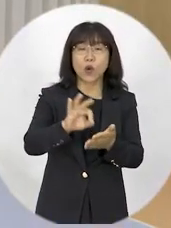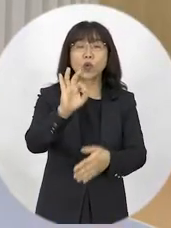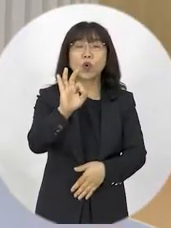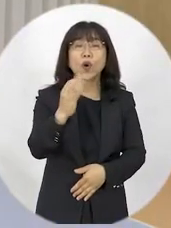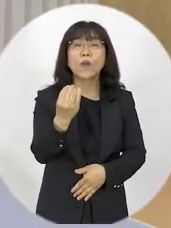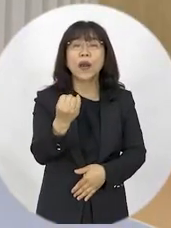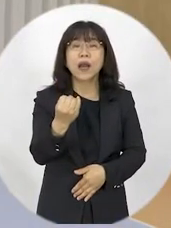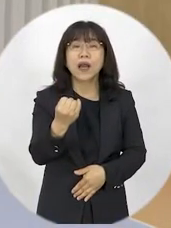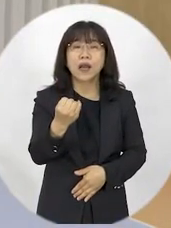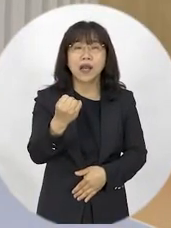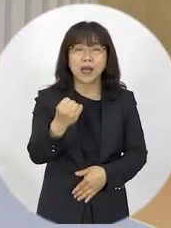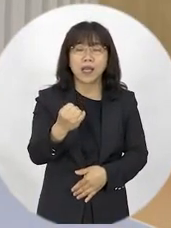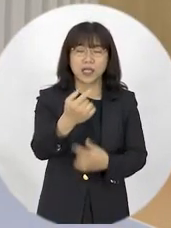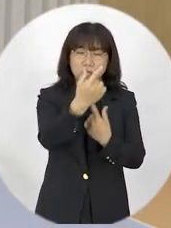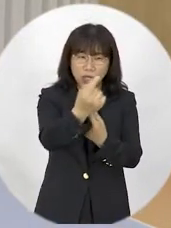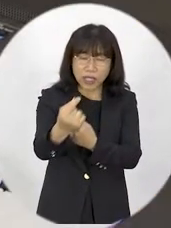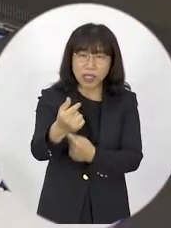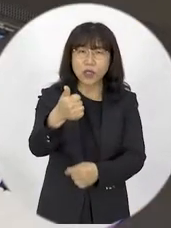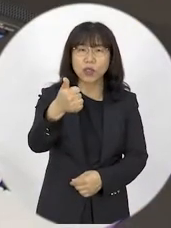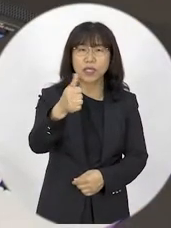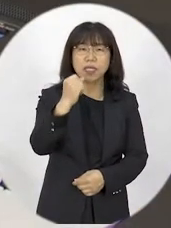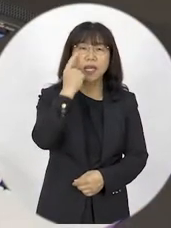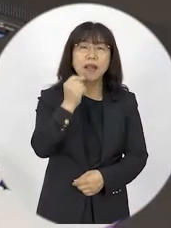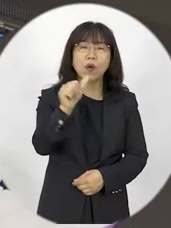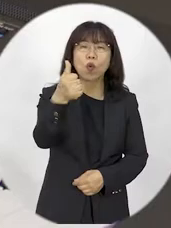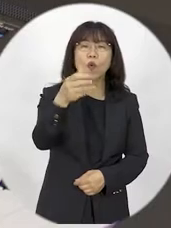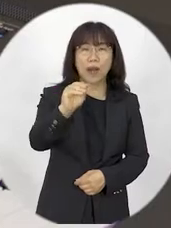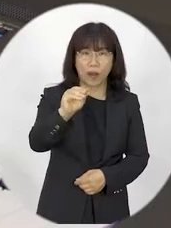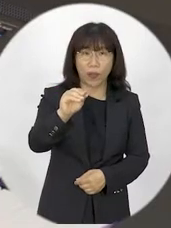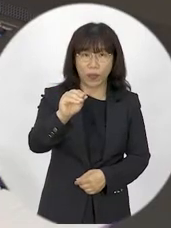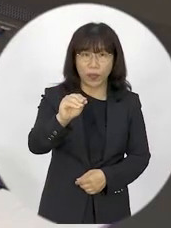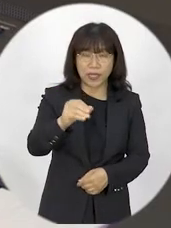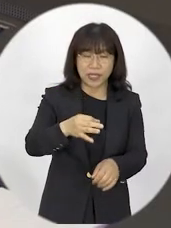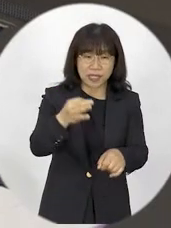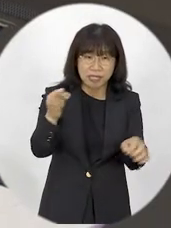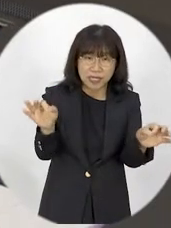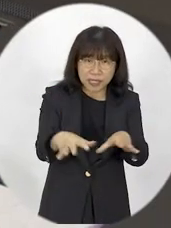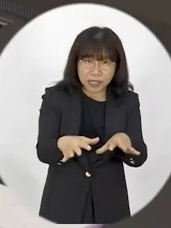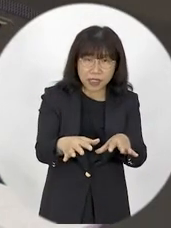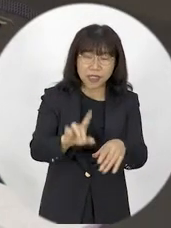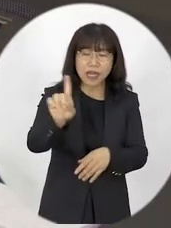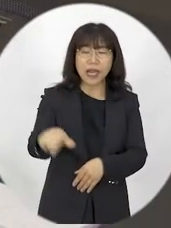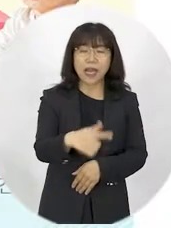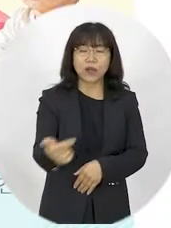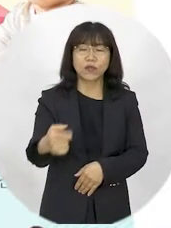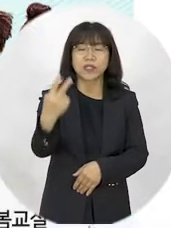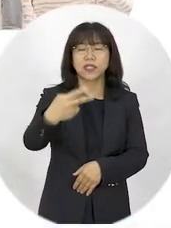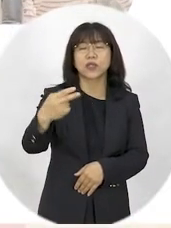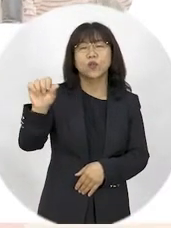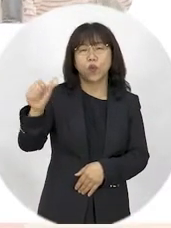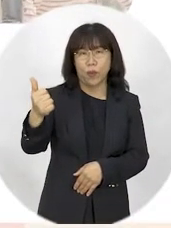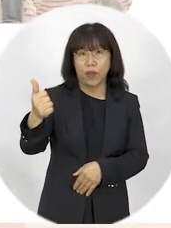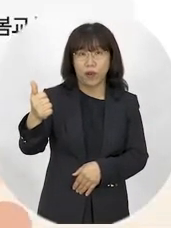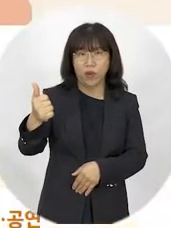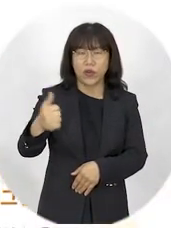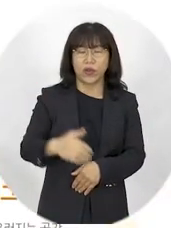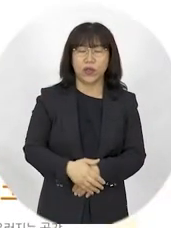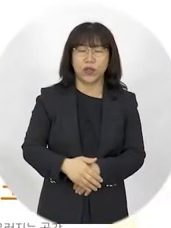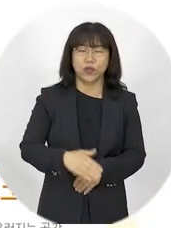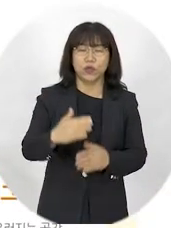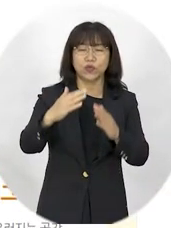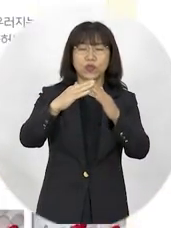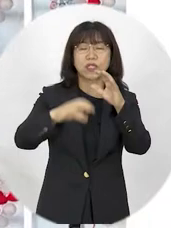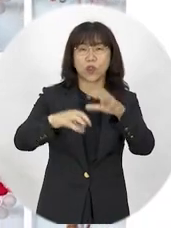월 5만 원, 일시돌봄은 하루에 2,500원입니다. 이용 신청이나 자세한 사항은 우리 동네 키움